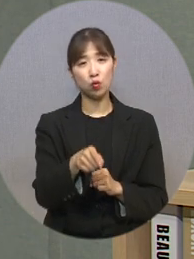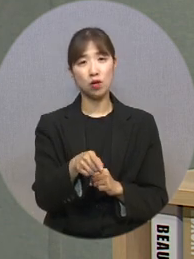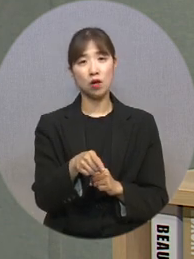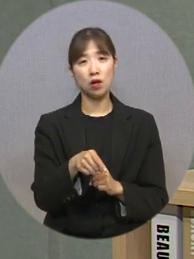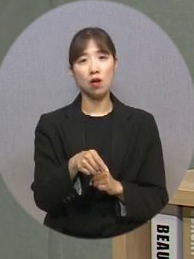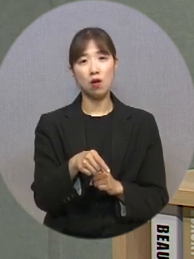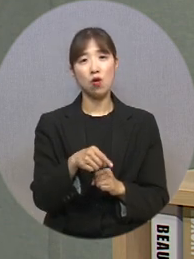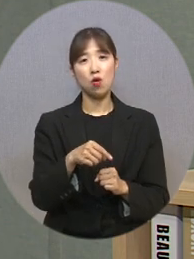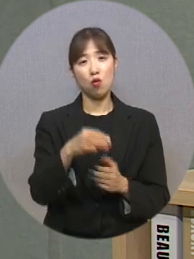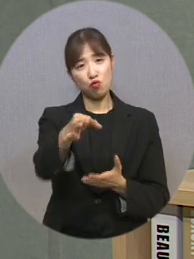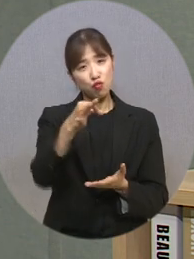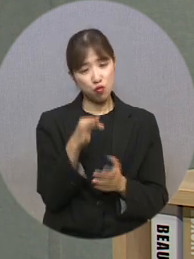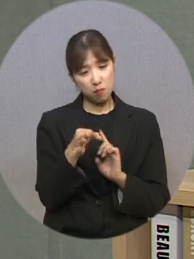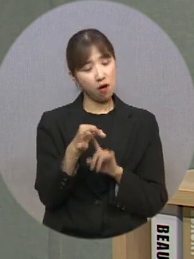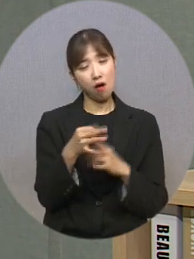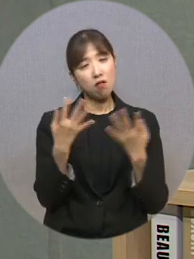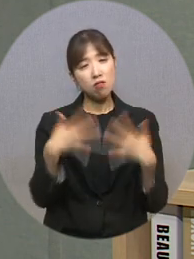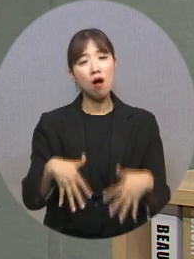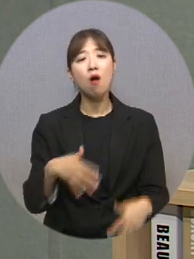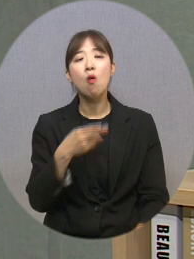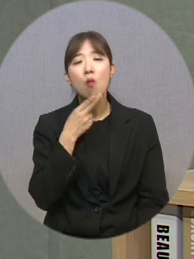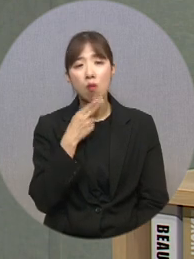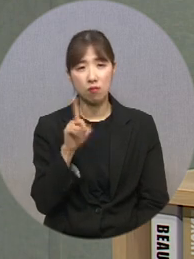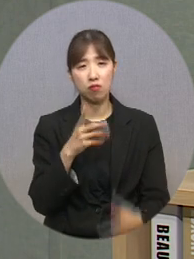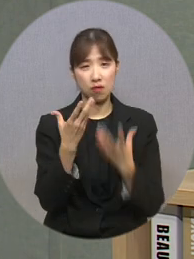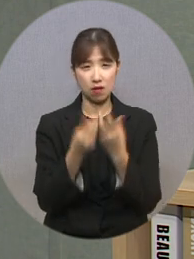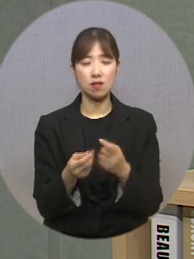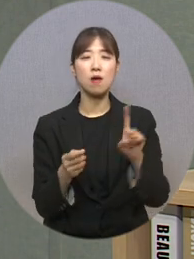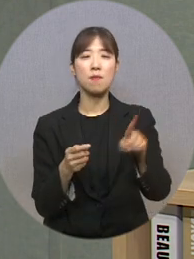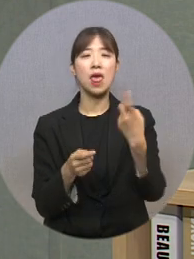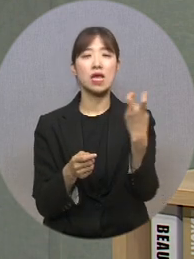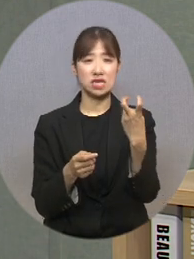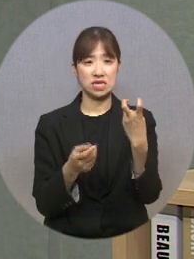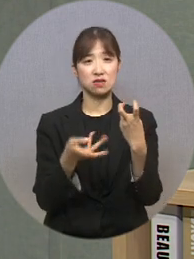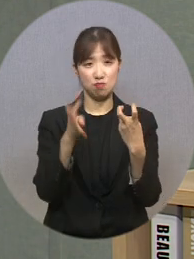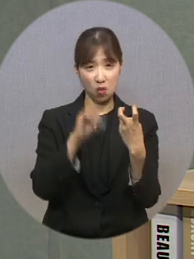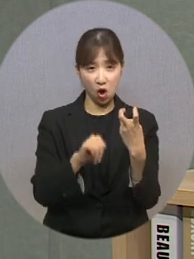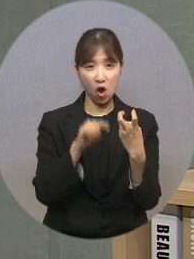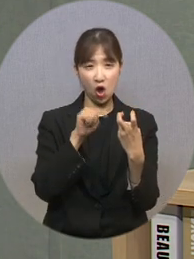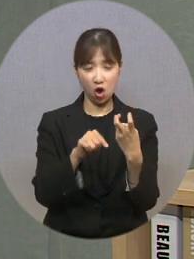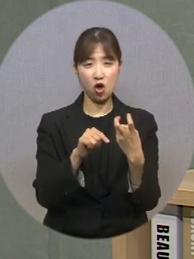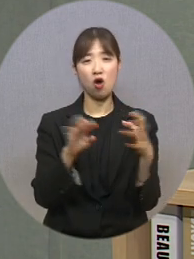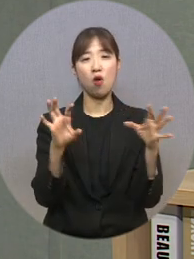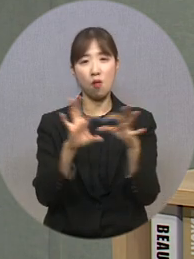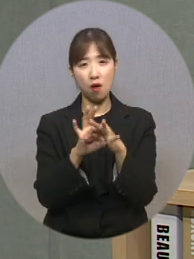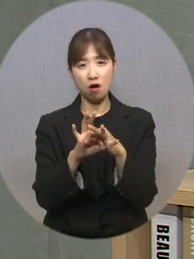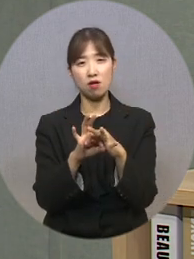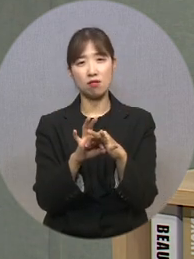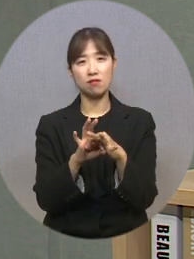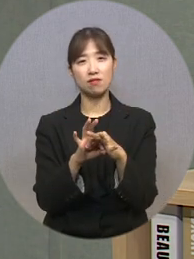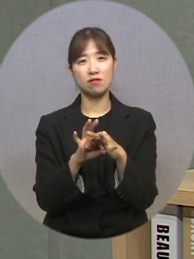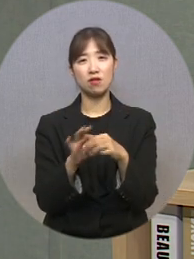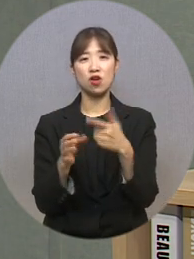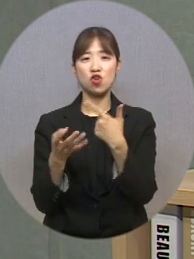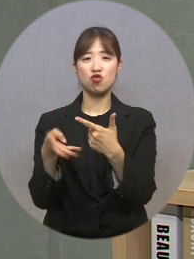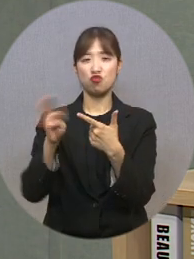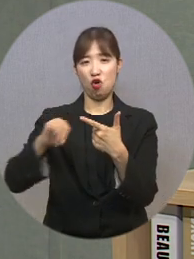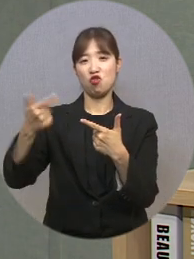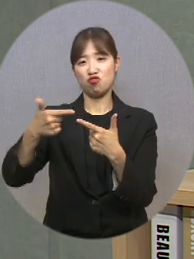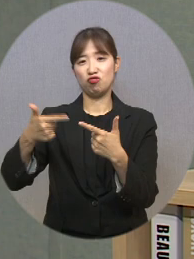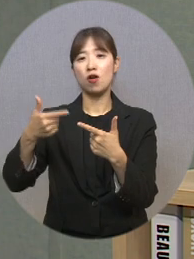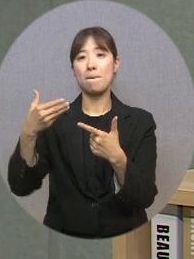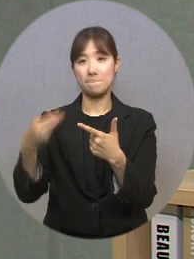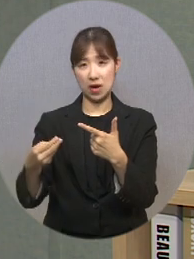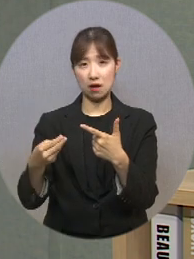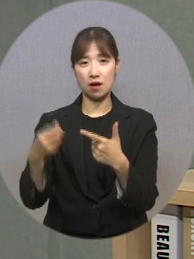수수료 받을 자격이 없잖아. 예를 들어서 120억이면 120억에 대한 6억